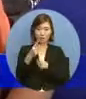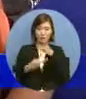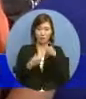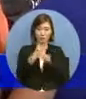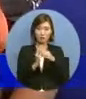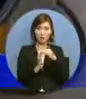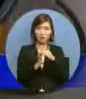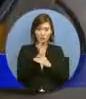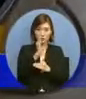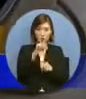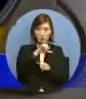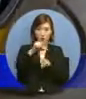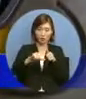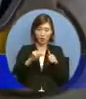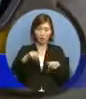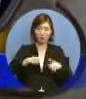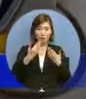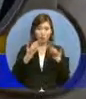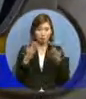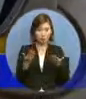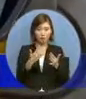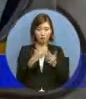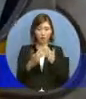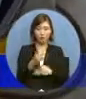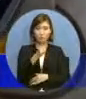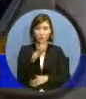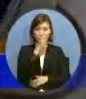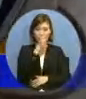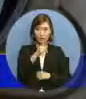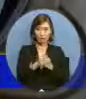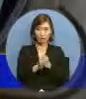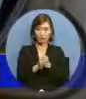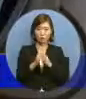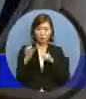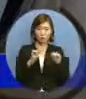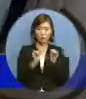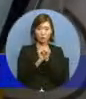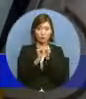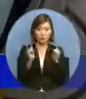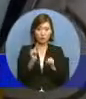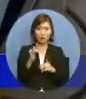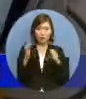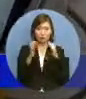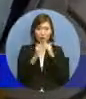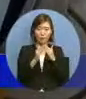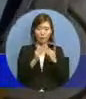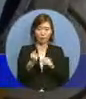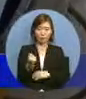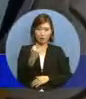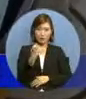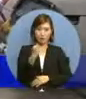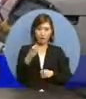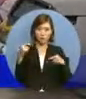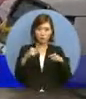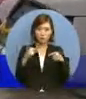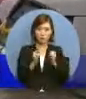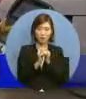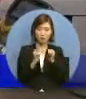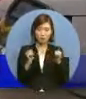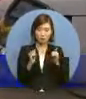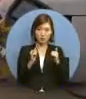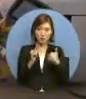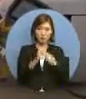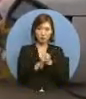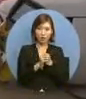이상의 환경 관련 자원 봉사 경험이 있는 환경 단체 활동가들 5 홈 에너지 컨설턴트 양성 교육과정을 마친